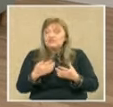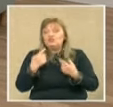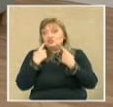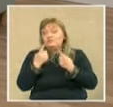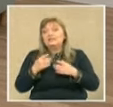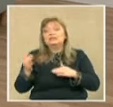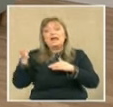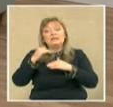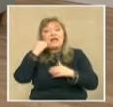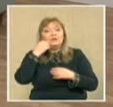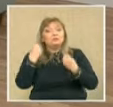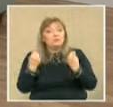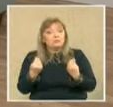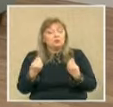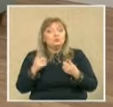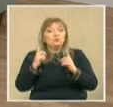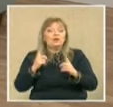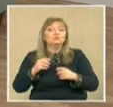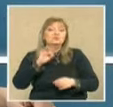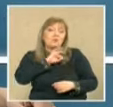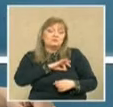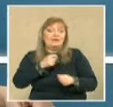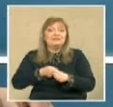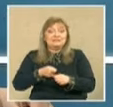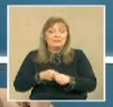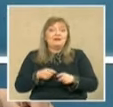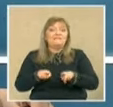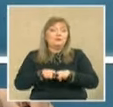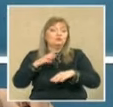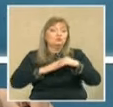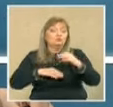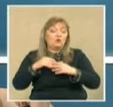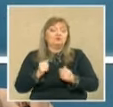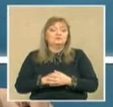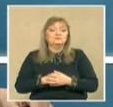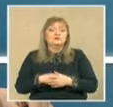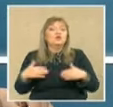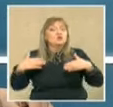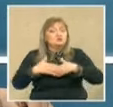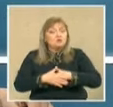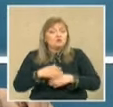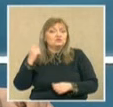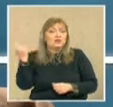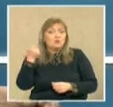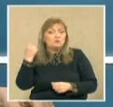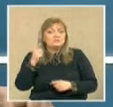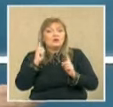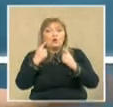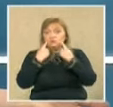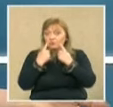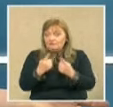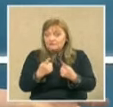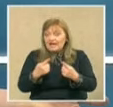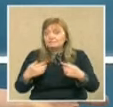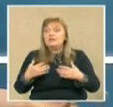да произведем като творчески продукт. Да, всъщност, за снощния концерт, който видяхме в ФК,